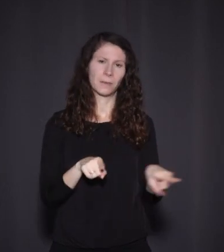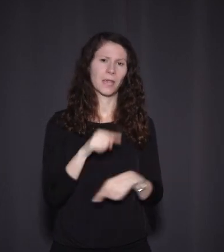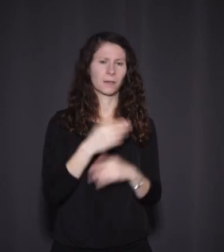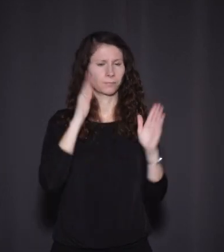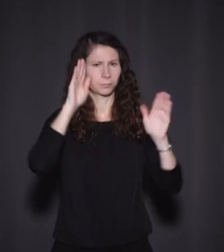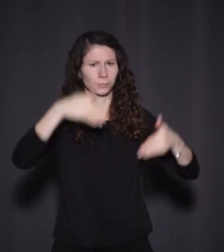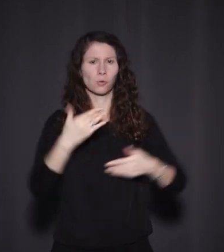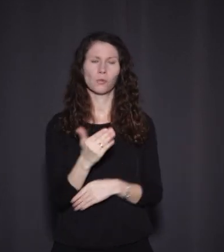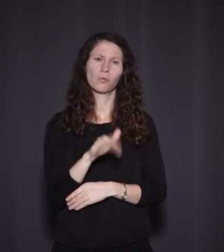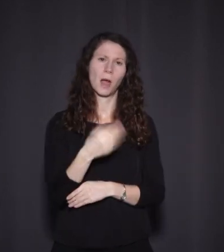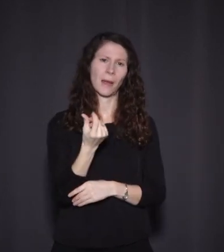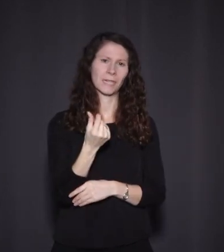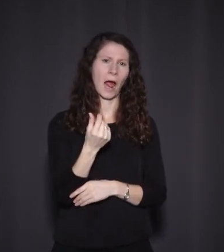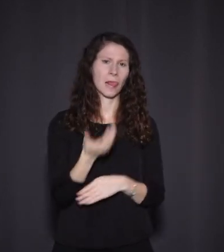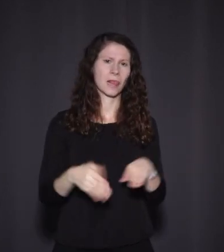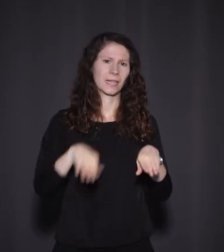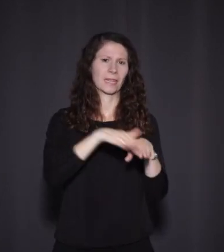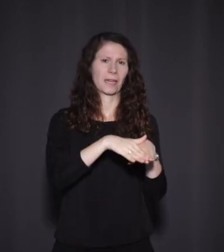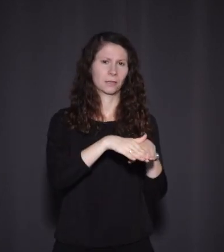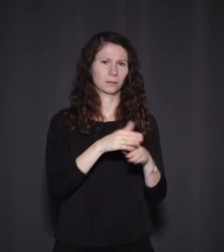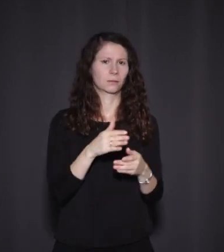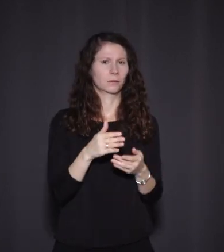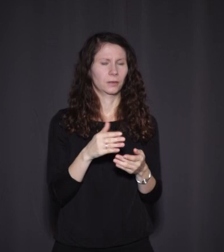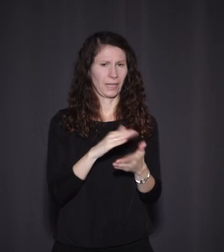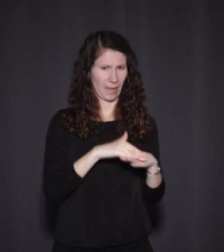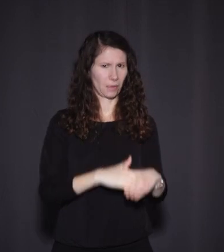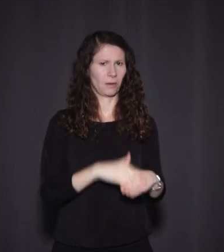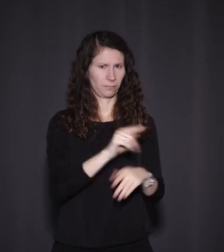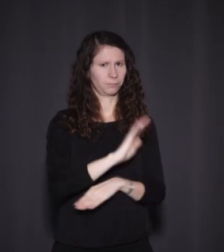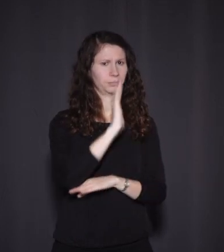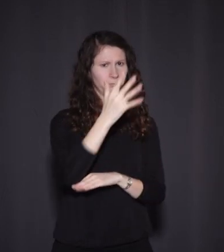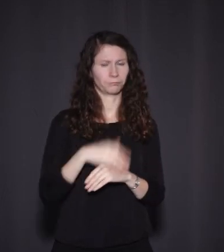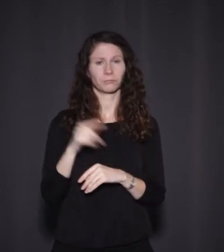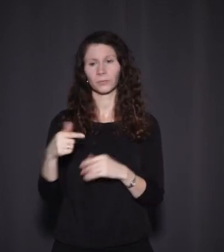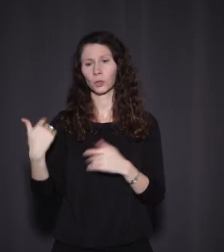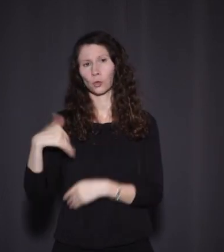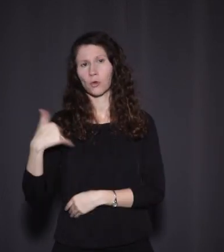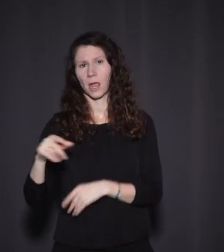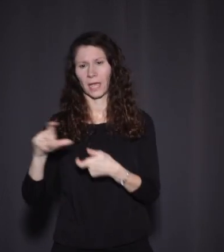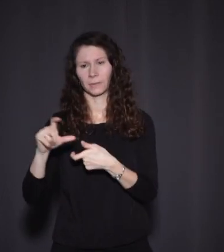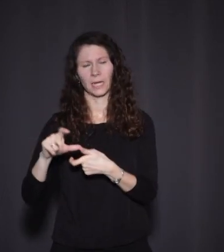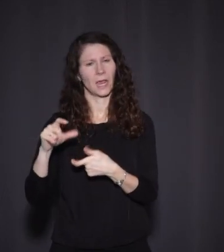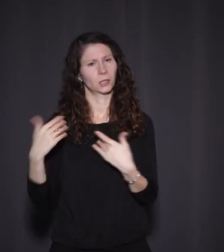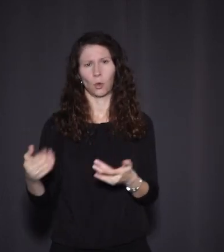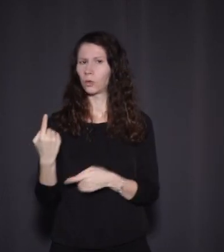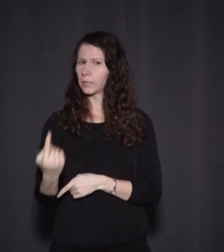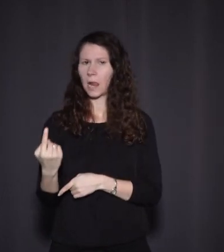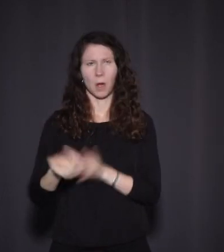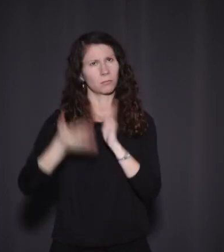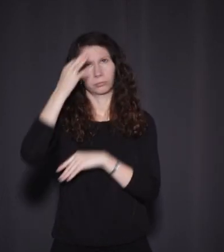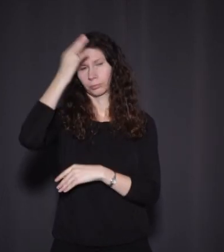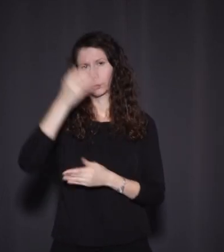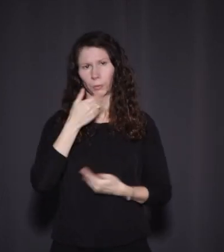kapitalgedeckte Rente durchgesetzt hat. Das wird neu geschehen. Das haben Grüne und SPD so nicht gehabt. Aber die zentralen Fragen, die